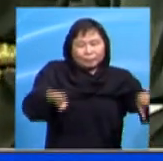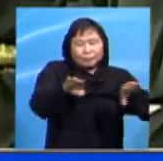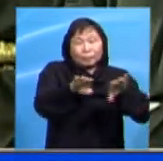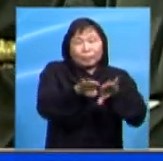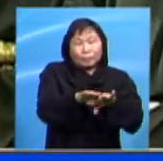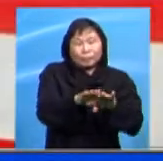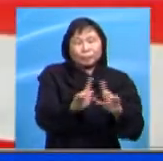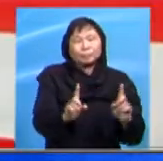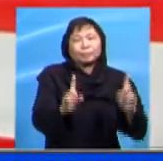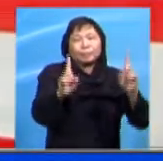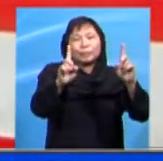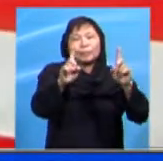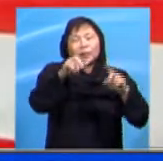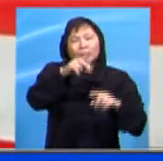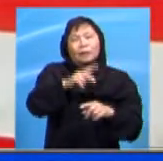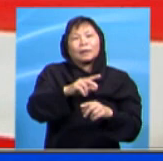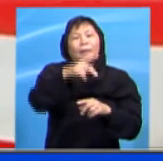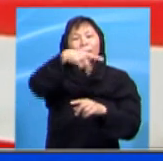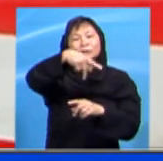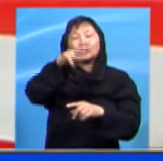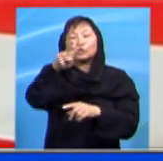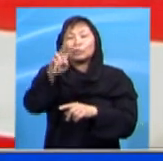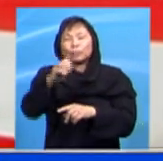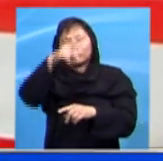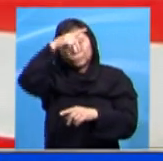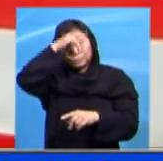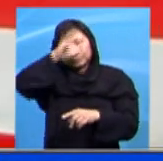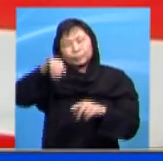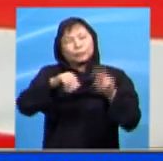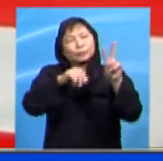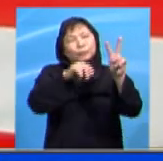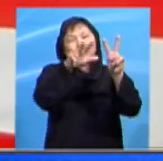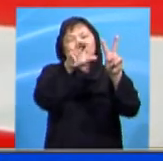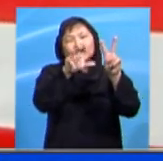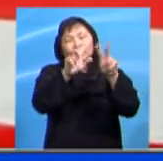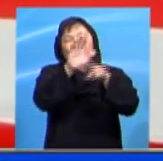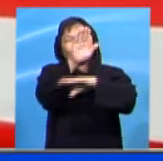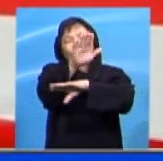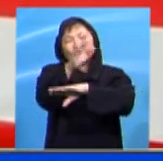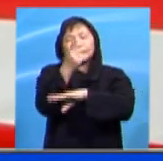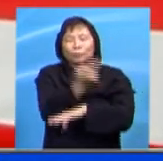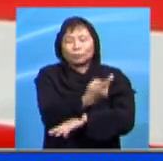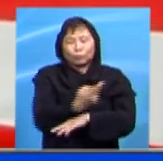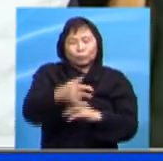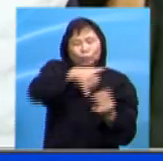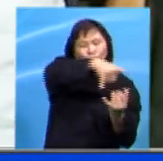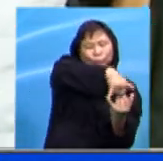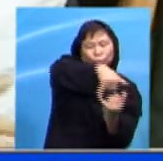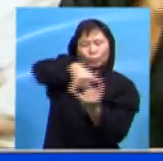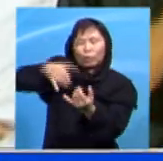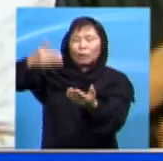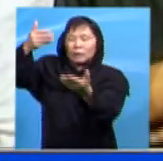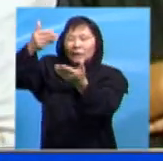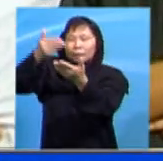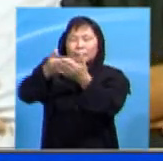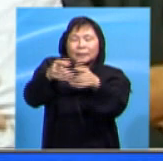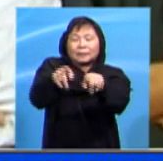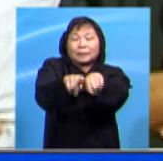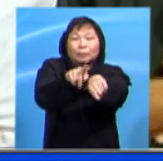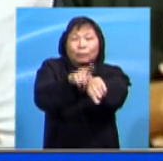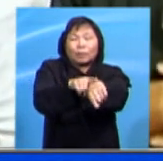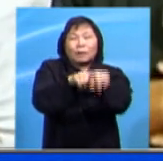presin 20 Putrajaya pukul 330 petang tadi kedua-dua jenazah sebelum itu tiba serentak